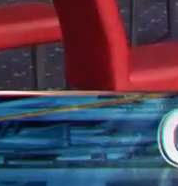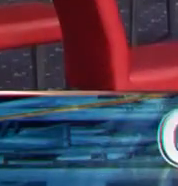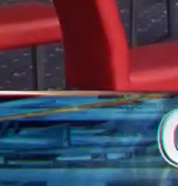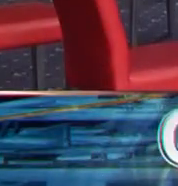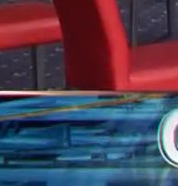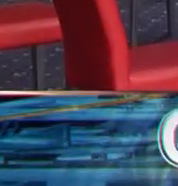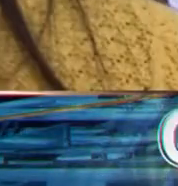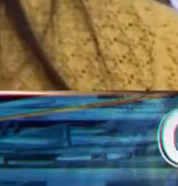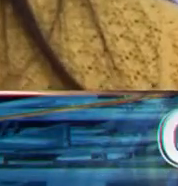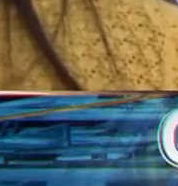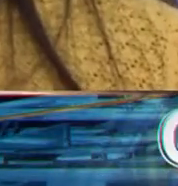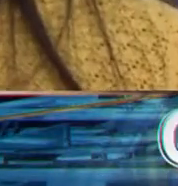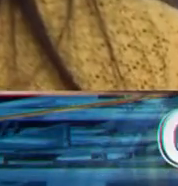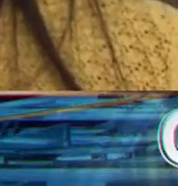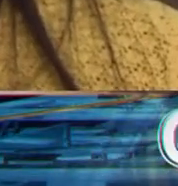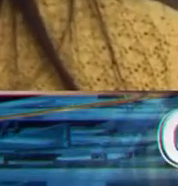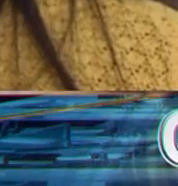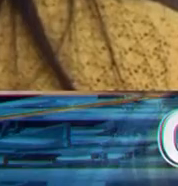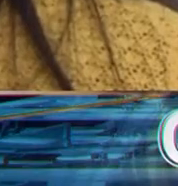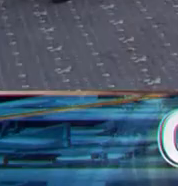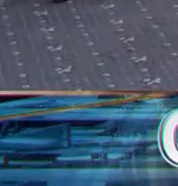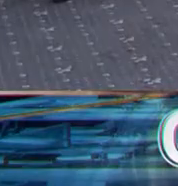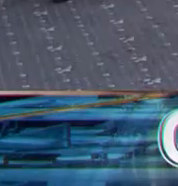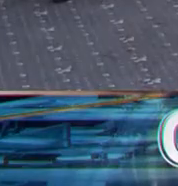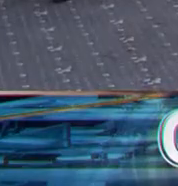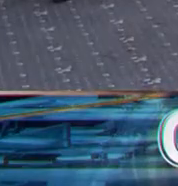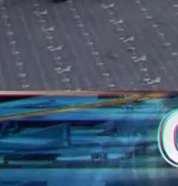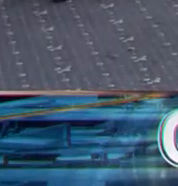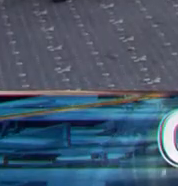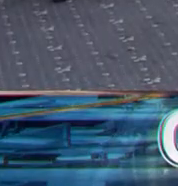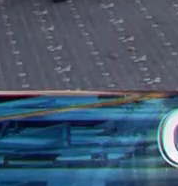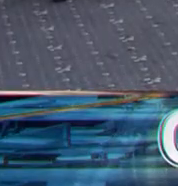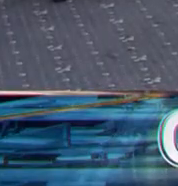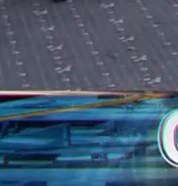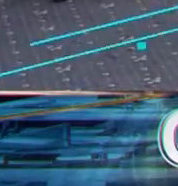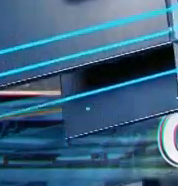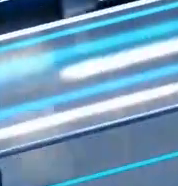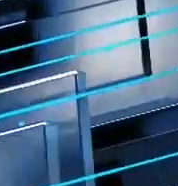Родители в ответе за детей. Количество совершенных преступлений среди подростков идет на убыль.